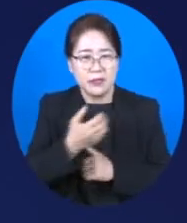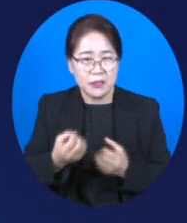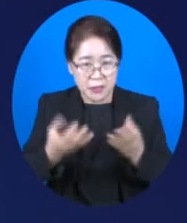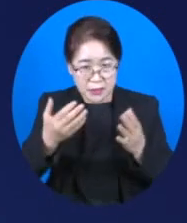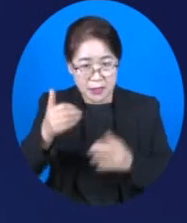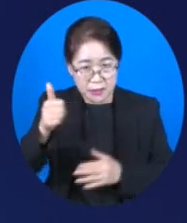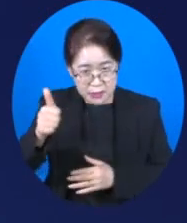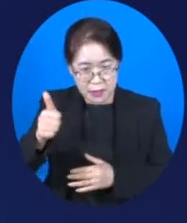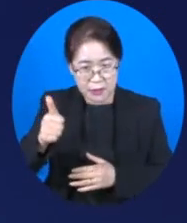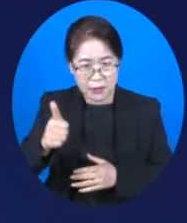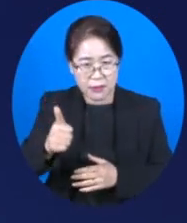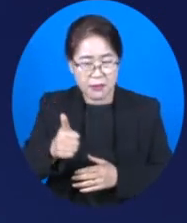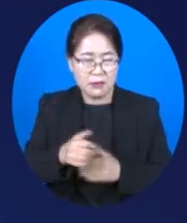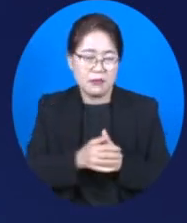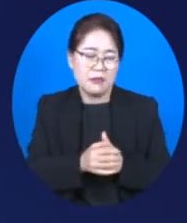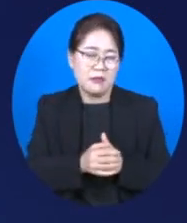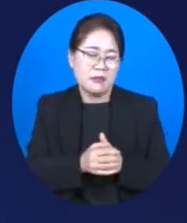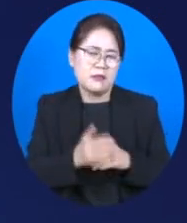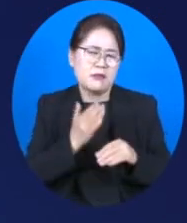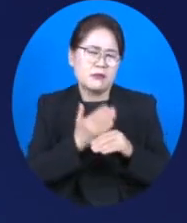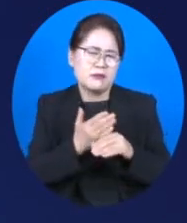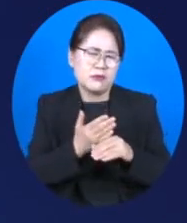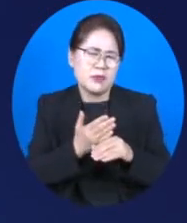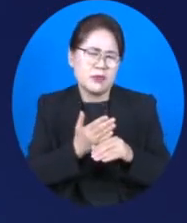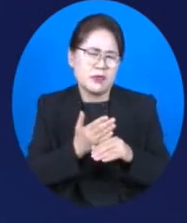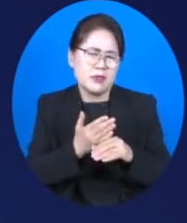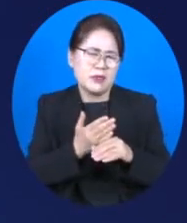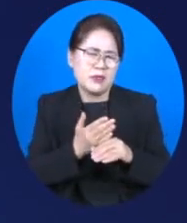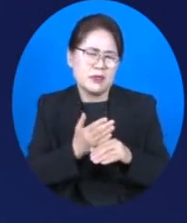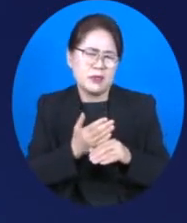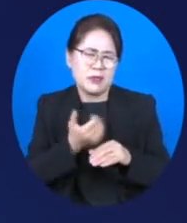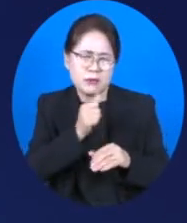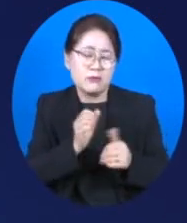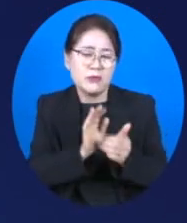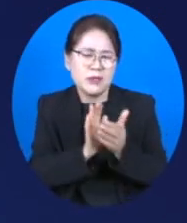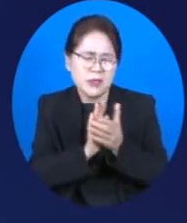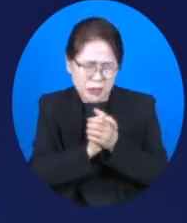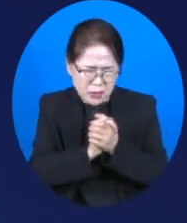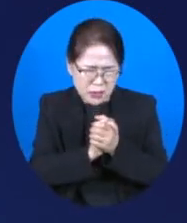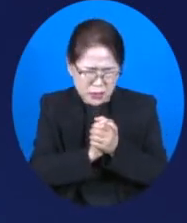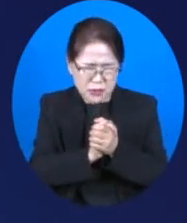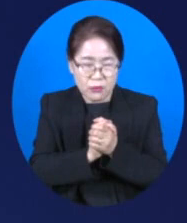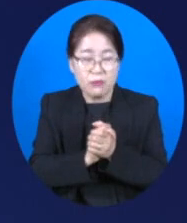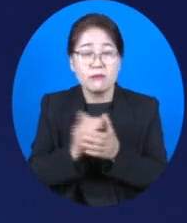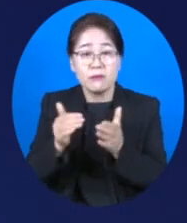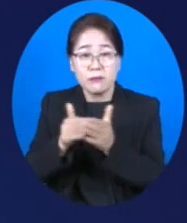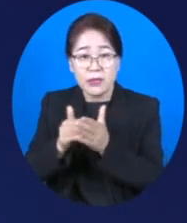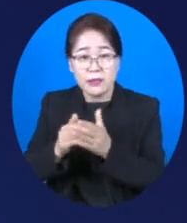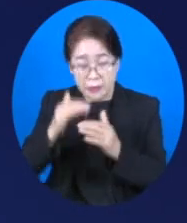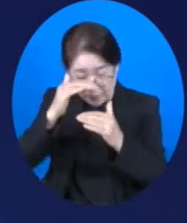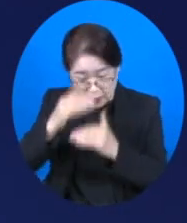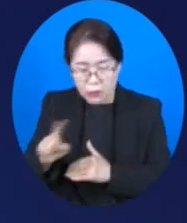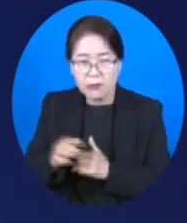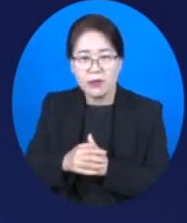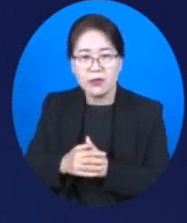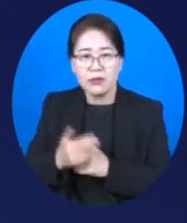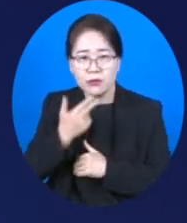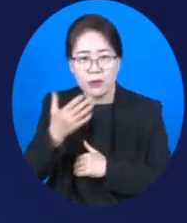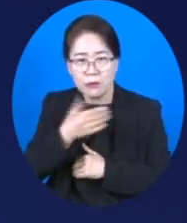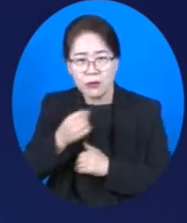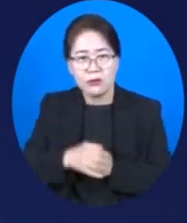대제사장으로서 중보적 기도를 드리고 있습니다. 그러니까 대제사장으로서 중보적 기도를 드리고 있는 내용이